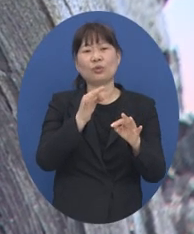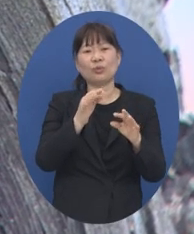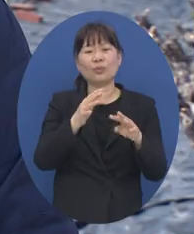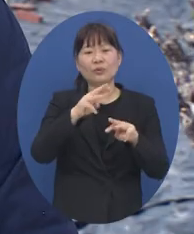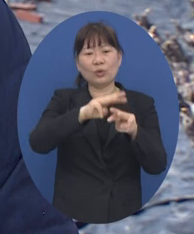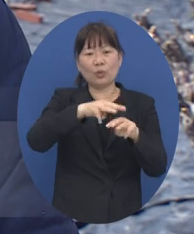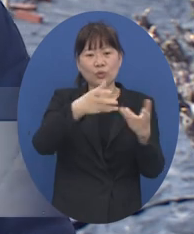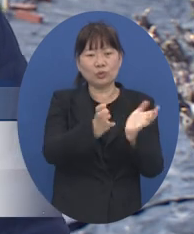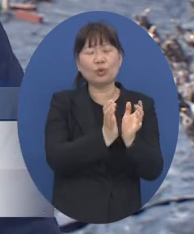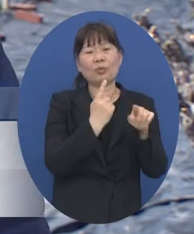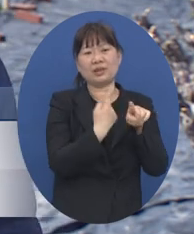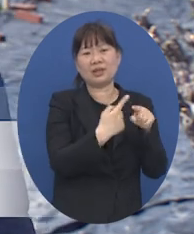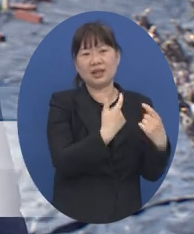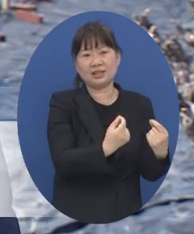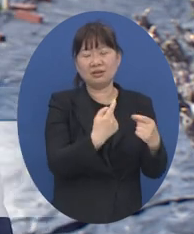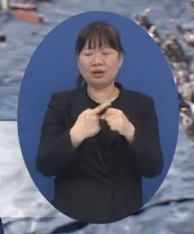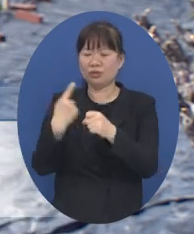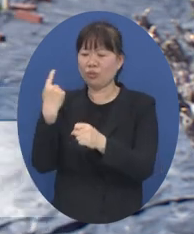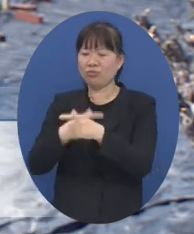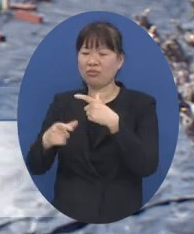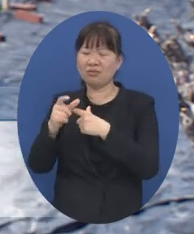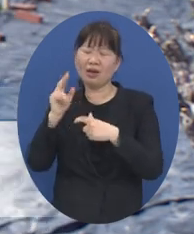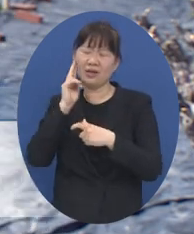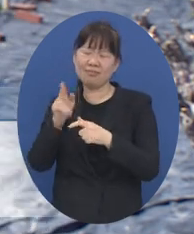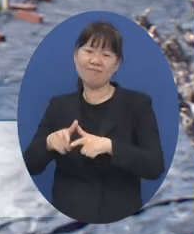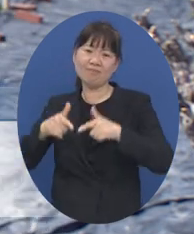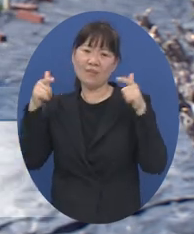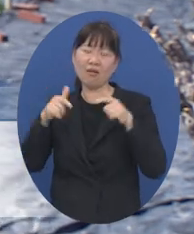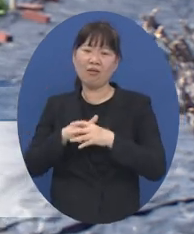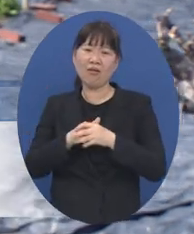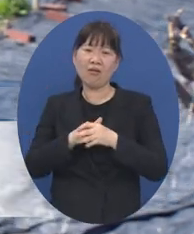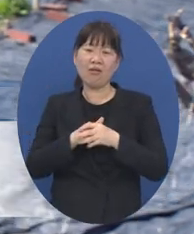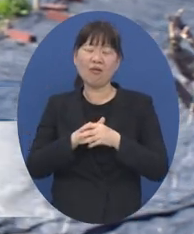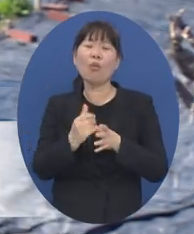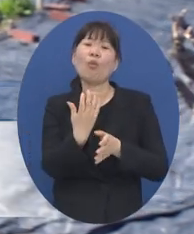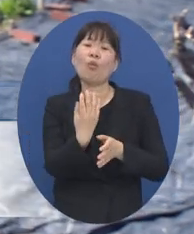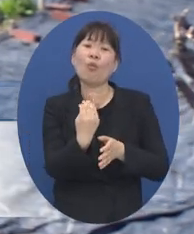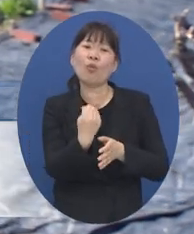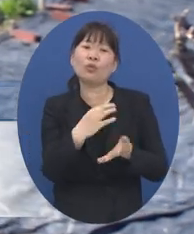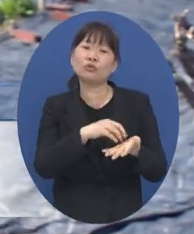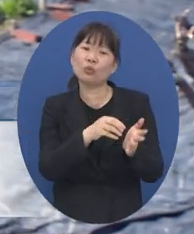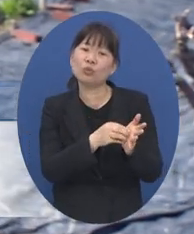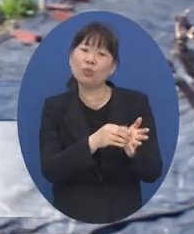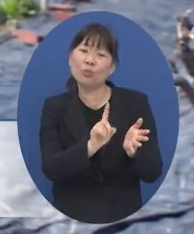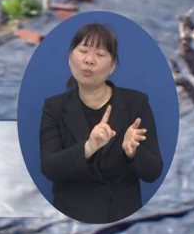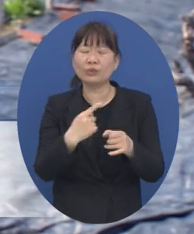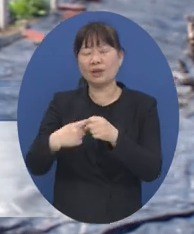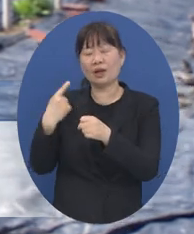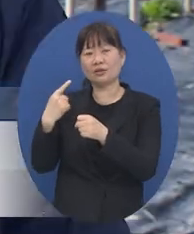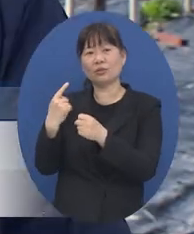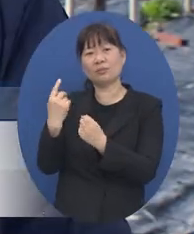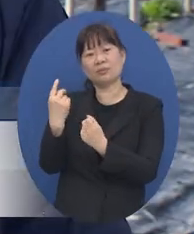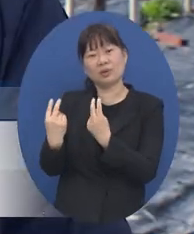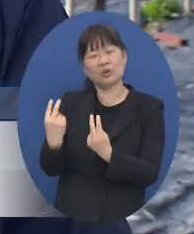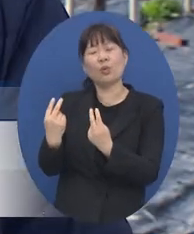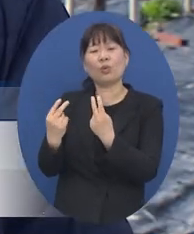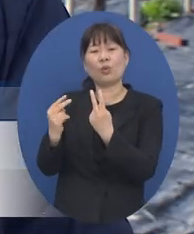없습니다. 작년보다 더 심각한 것 같아요. 어느 정도나 좀 작년에 한 두세 배 정도.